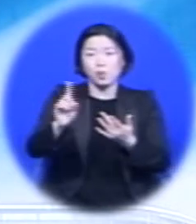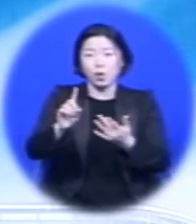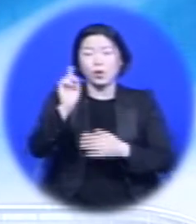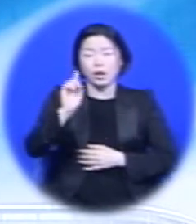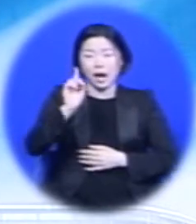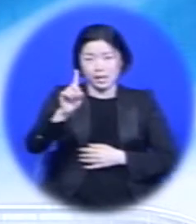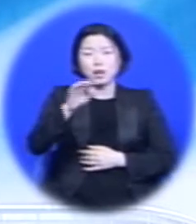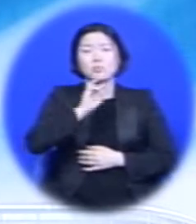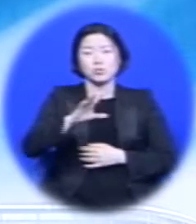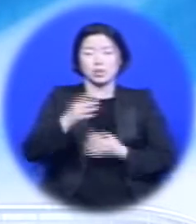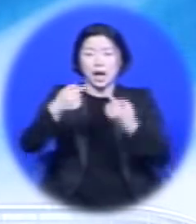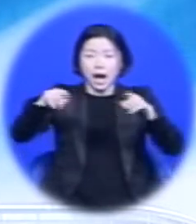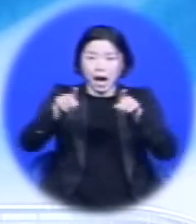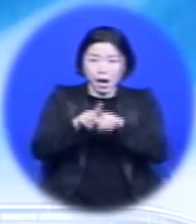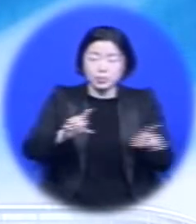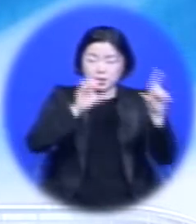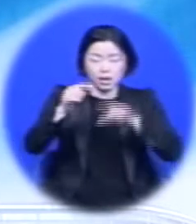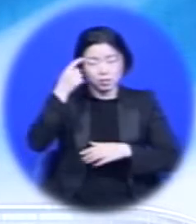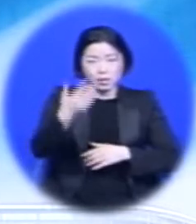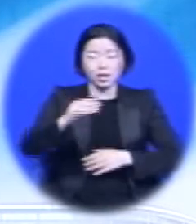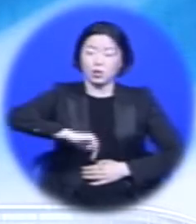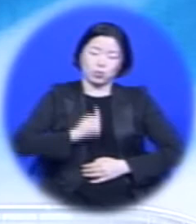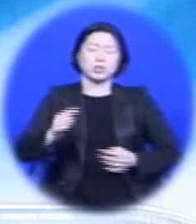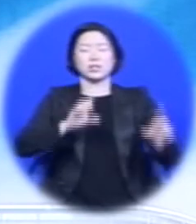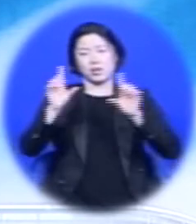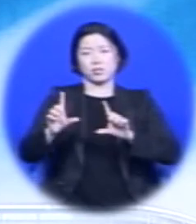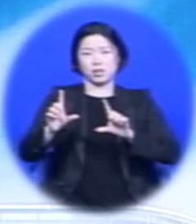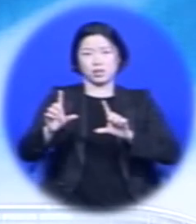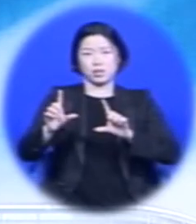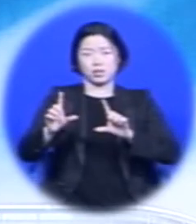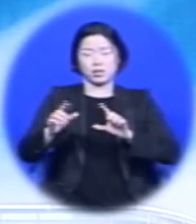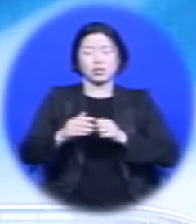하나밖에 없습니다. 함께 살 거냐 혼자 살 거냐.